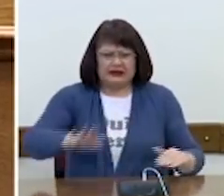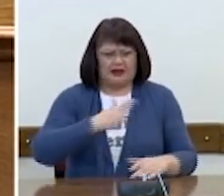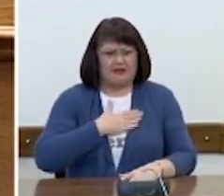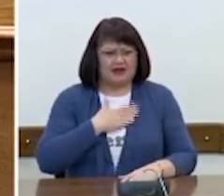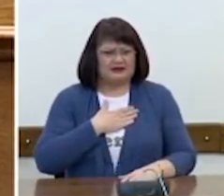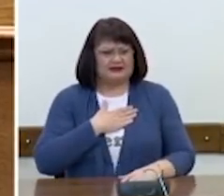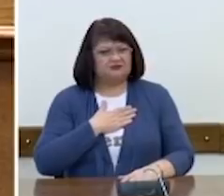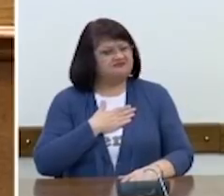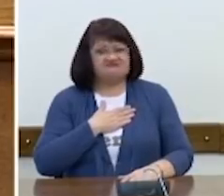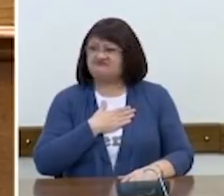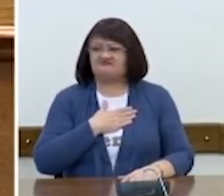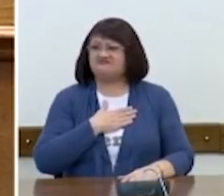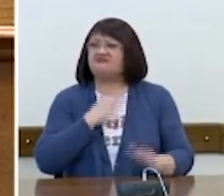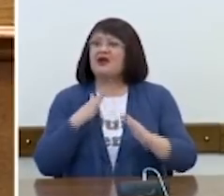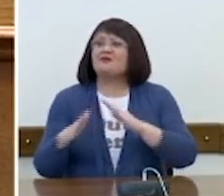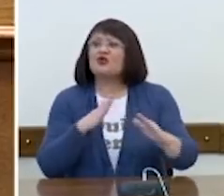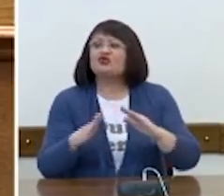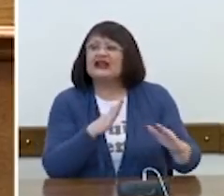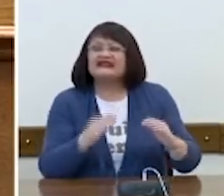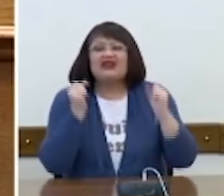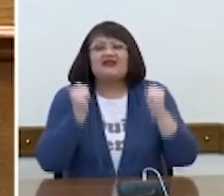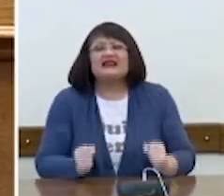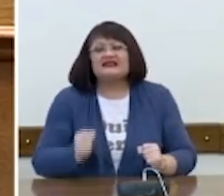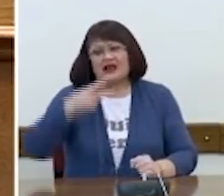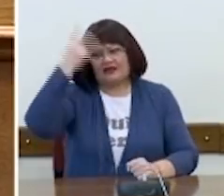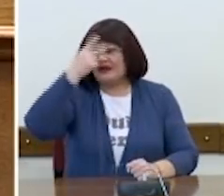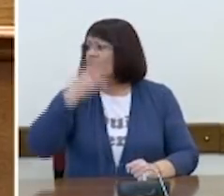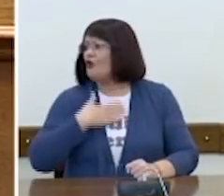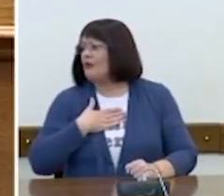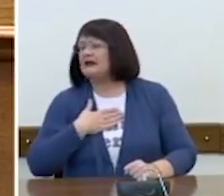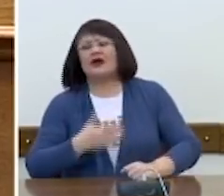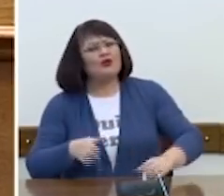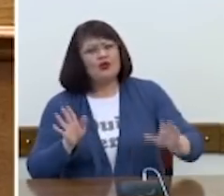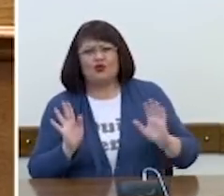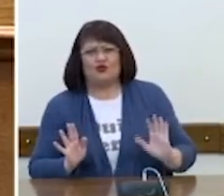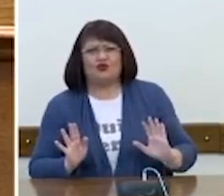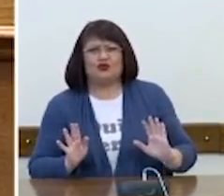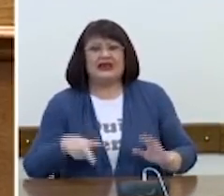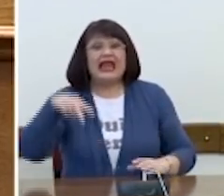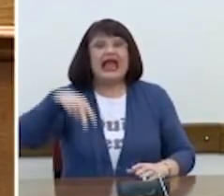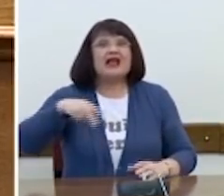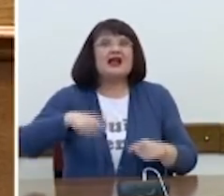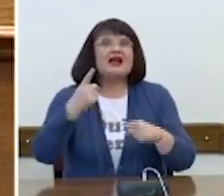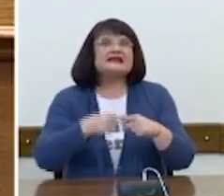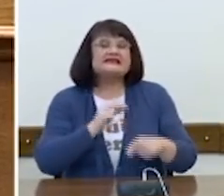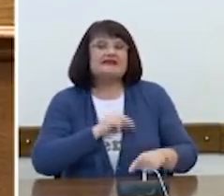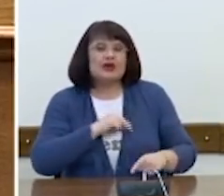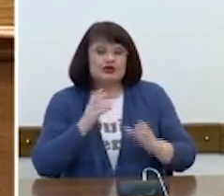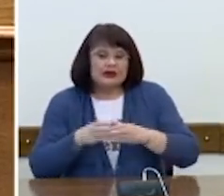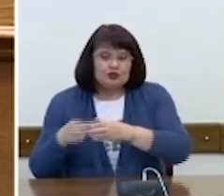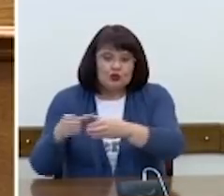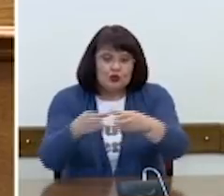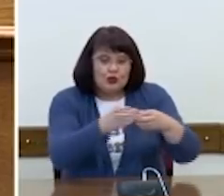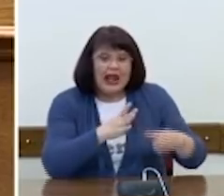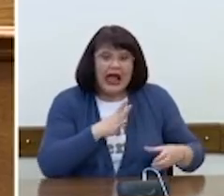την υπεράσπιση κυριαρχικών δικαιωμάτων. Δεν υπηρετεί δηλαδή τα λαϊκά συμφέροντα. Η συμφωνία αυτή,